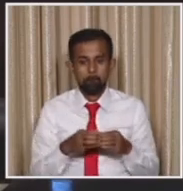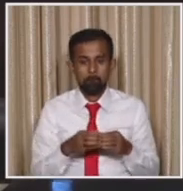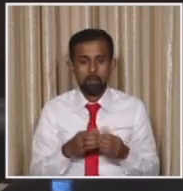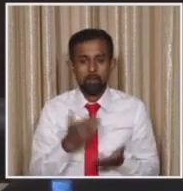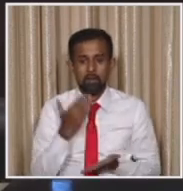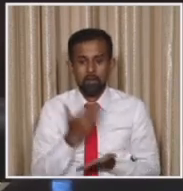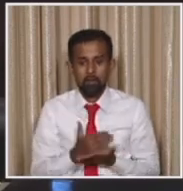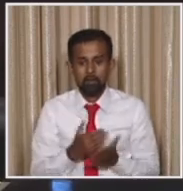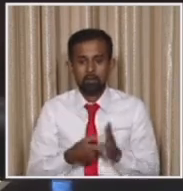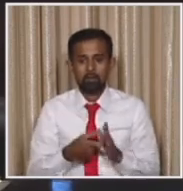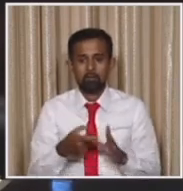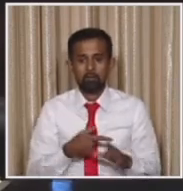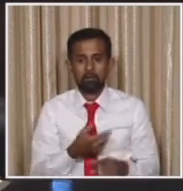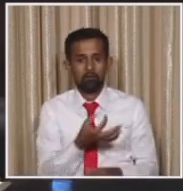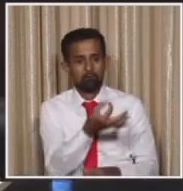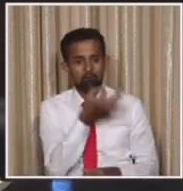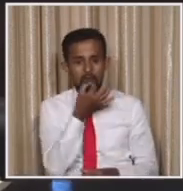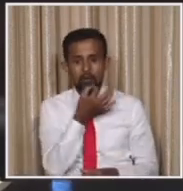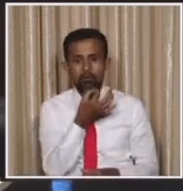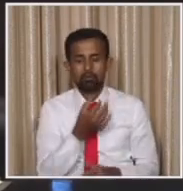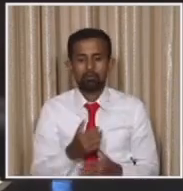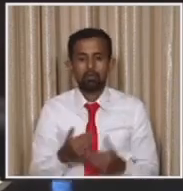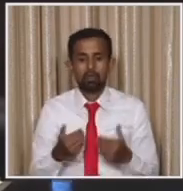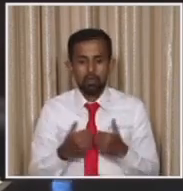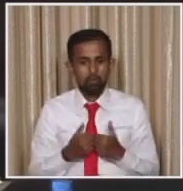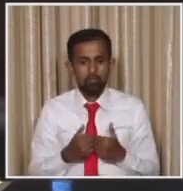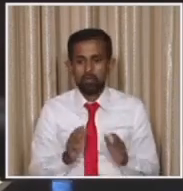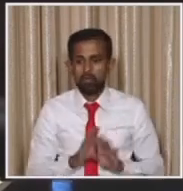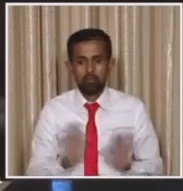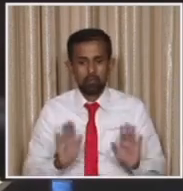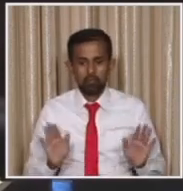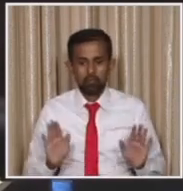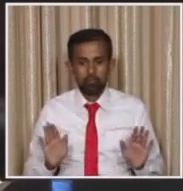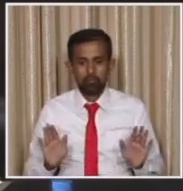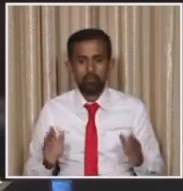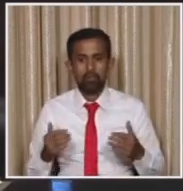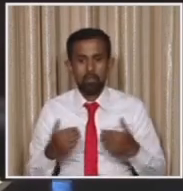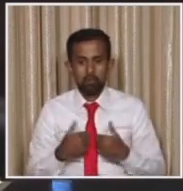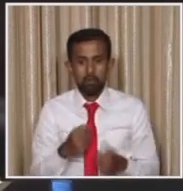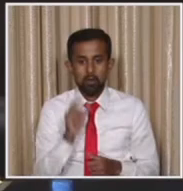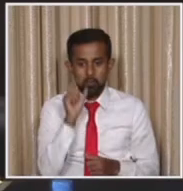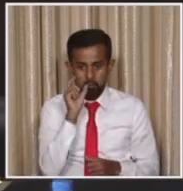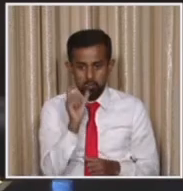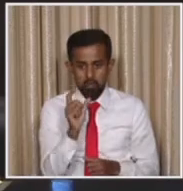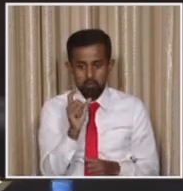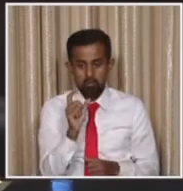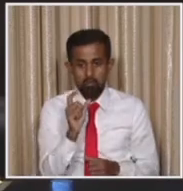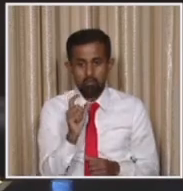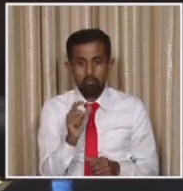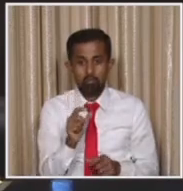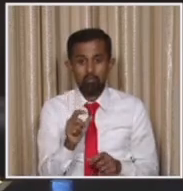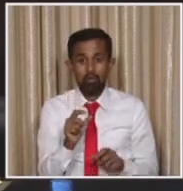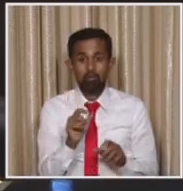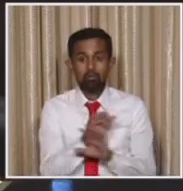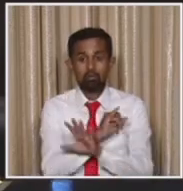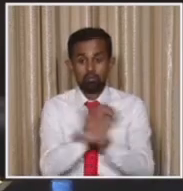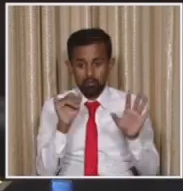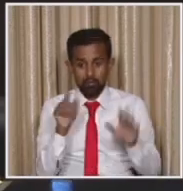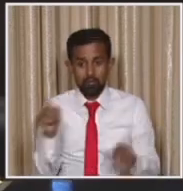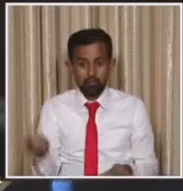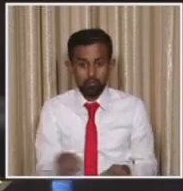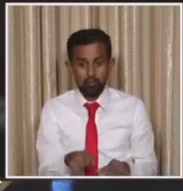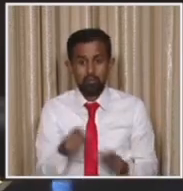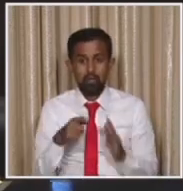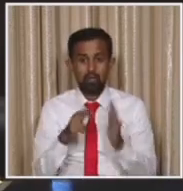නවත්තන්න උත්සාහ කරනවා කියලා චෝදනා තියෙනවා. ඇත්ත වශයෙන්ම අපි ඒක එහෙම නෙමෙයි බලන්න ඕනේ. අපි බලන්න ඕනේ දැන් 16 පාරක් IMF